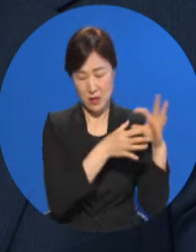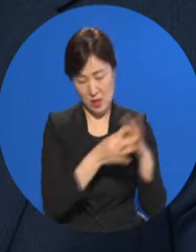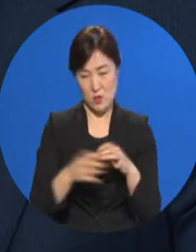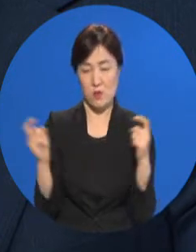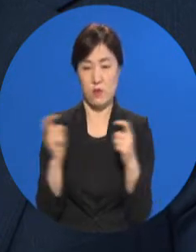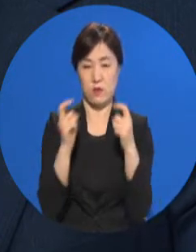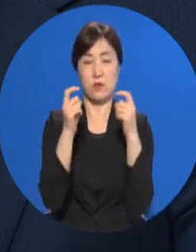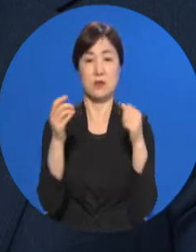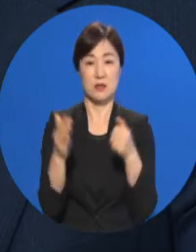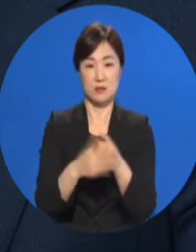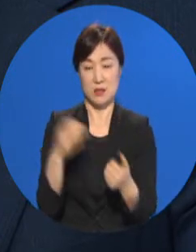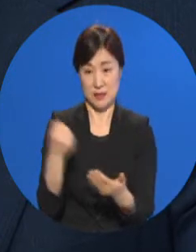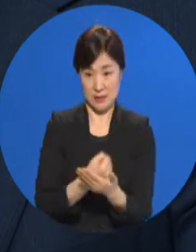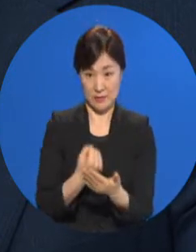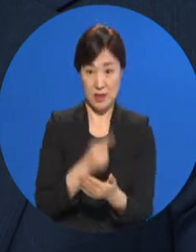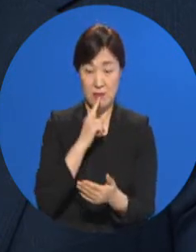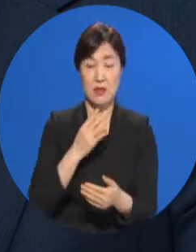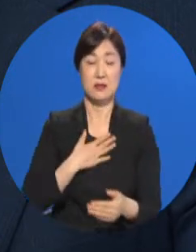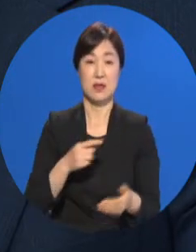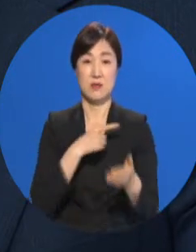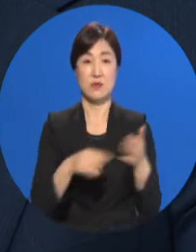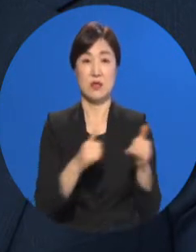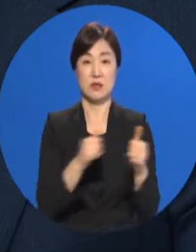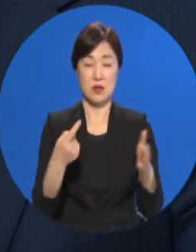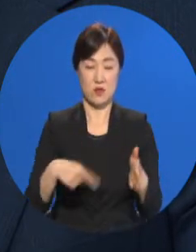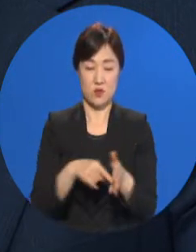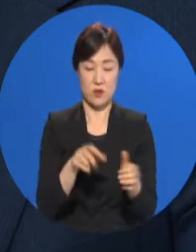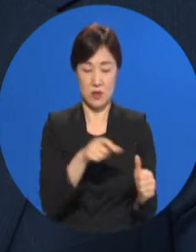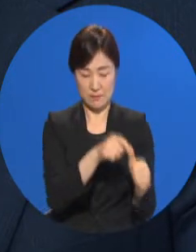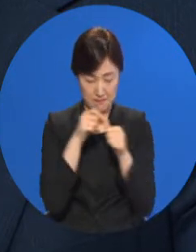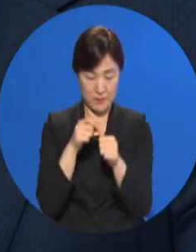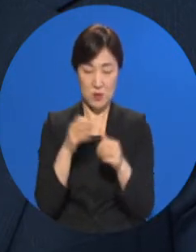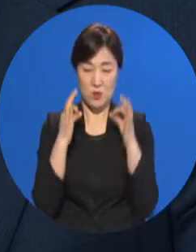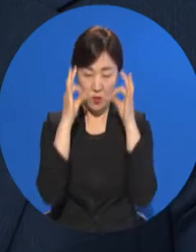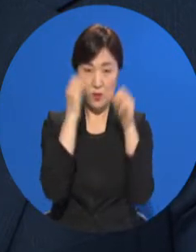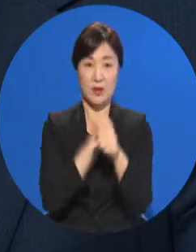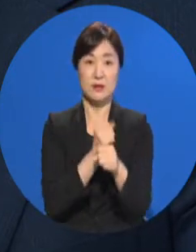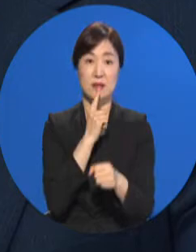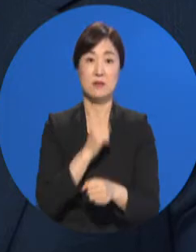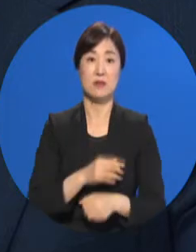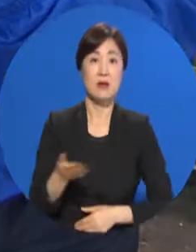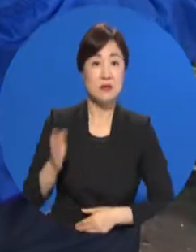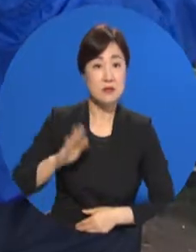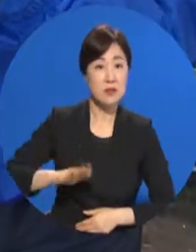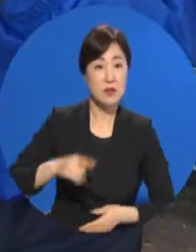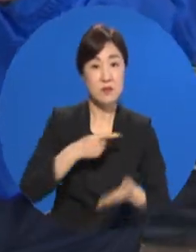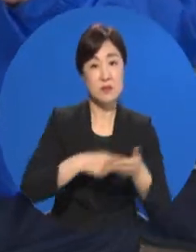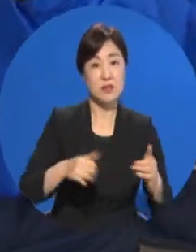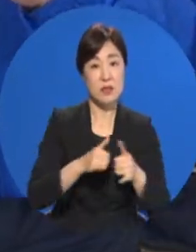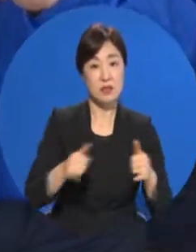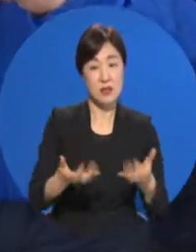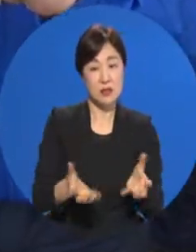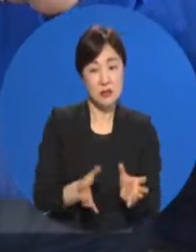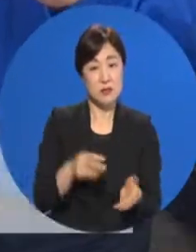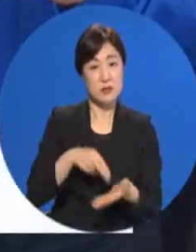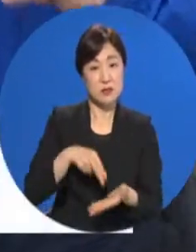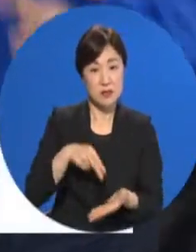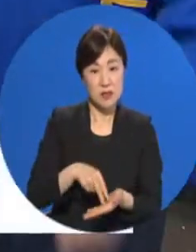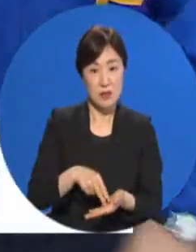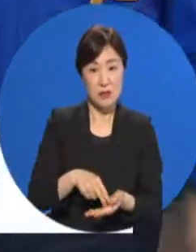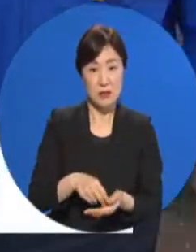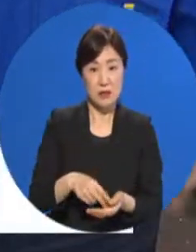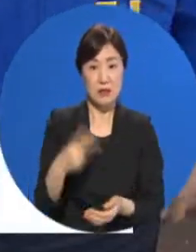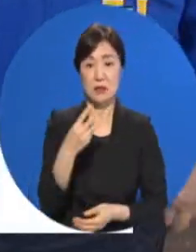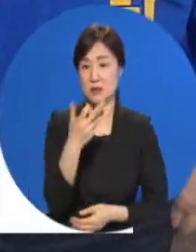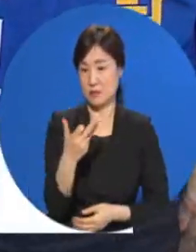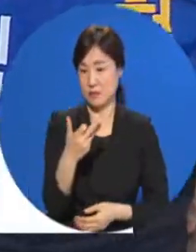안타깝다며 피해자 구제를 위해 노력하겠다는 입장을 밝혀왔습니다. 하지만 피해자들은 지난 2014년 지방선거 당시의